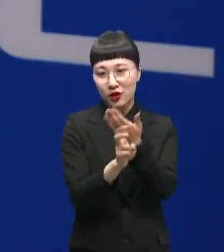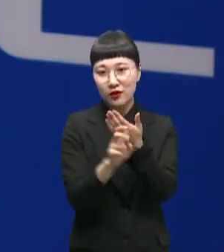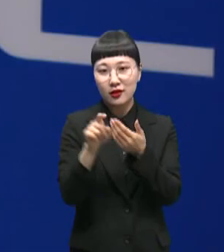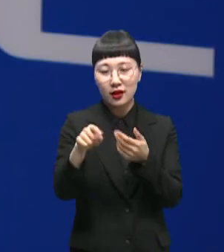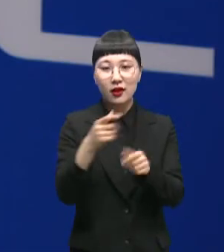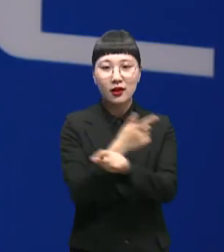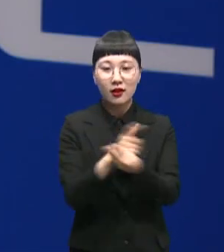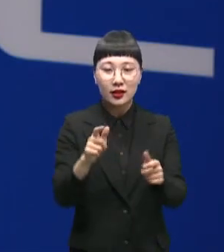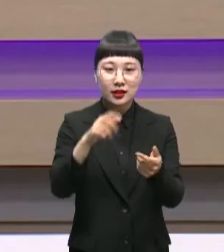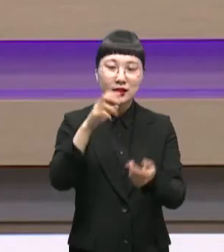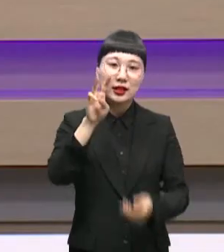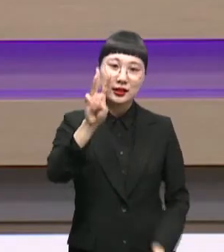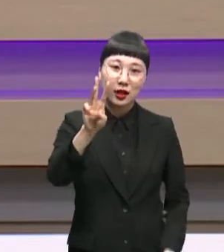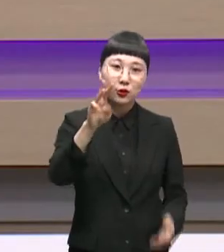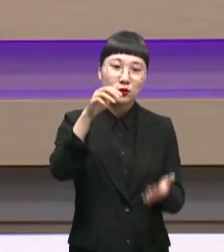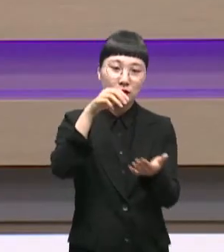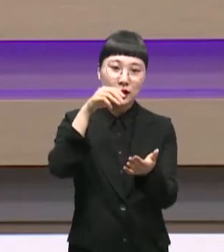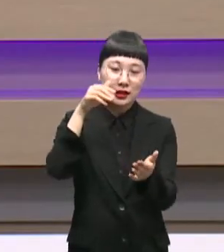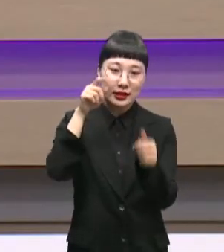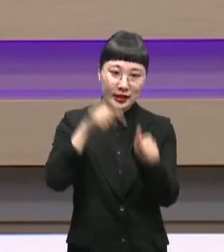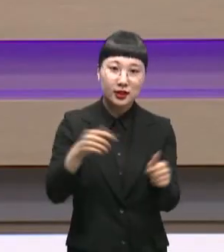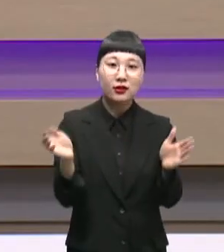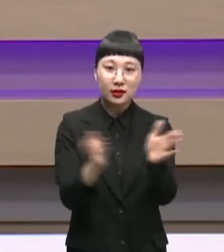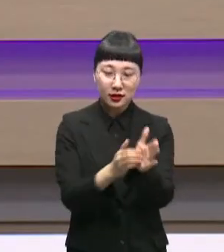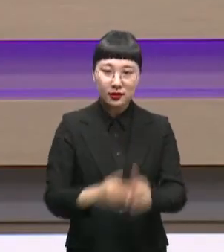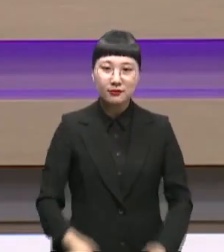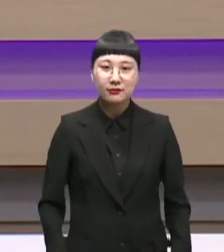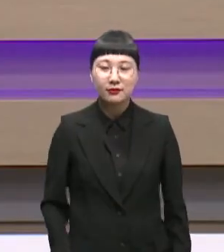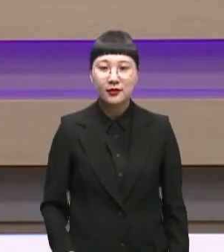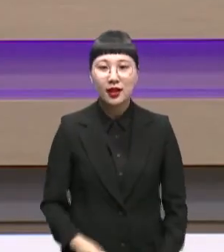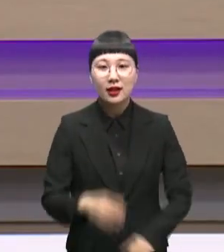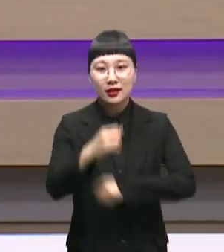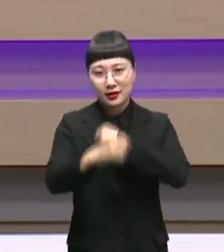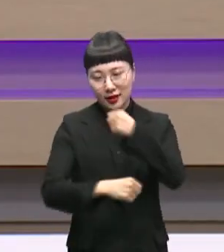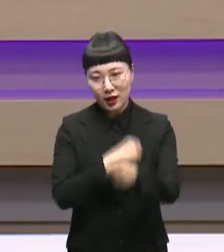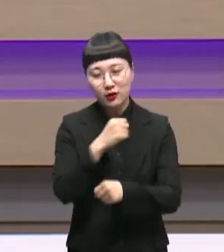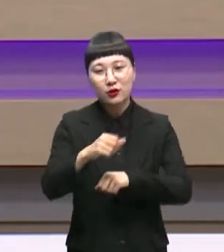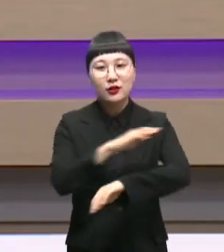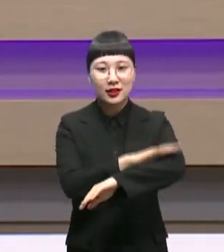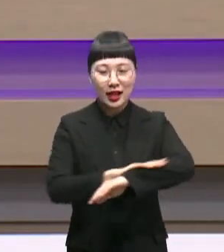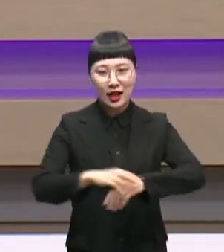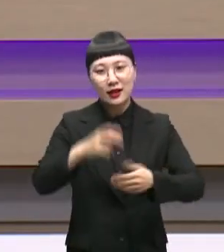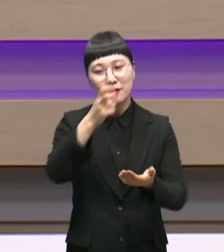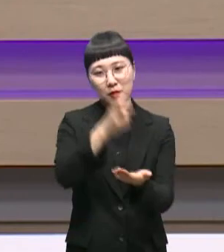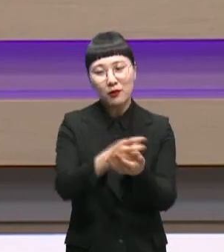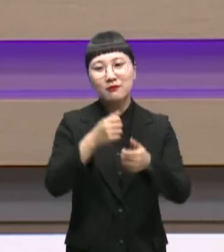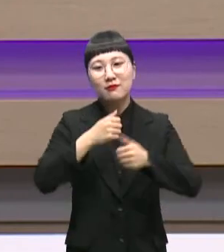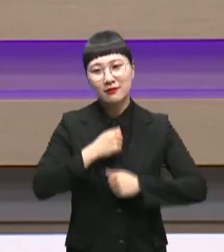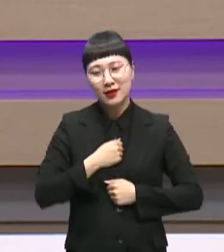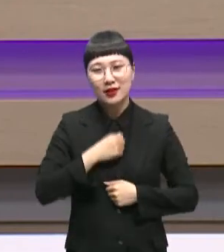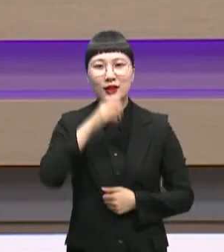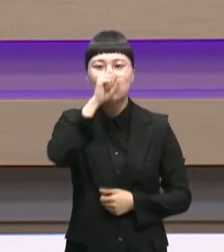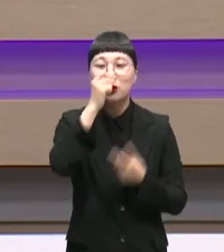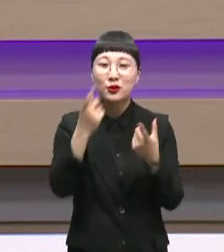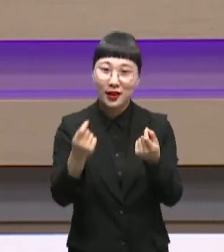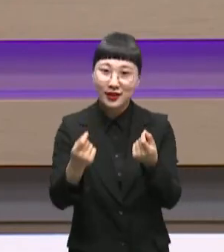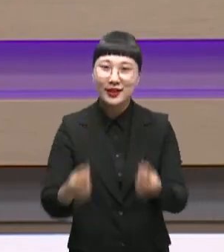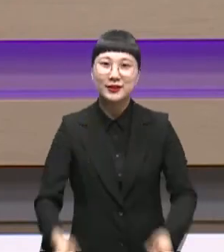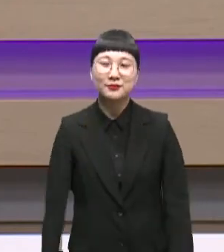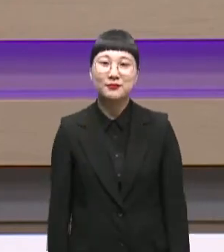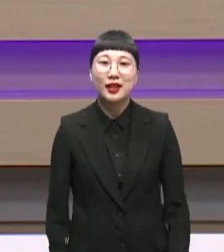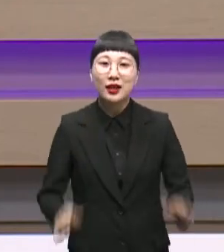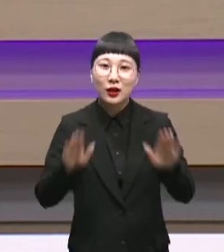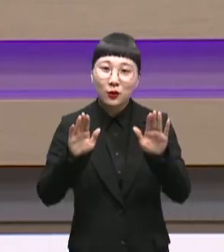처리했다고 합니다 그렇군요 자율적으로 원칙을 지키는 조직 문화가 조성 됐으면 합니다 네